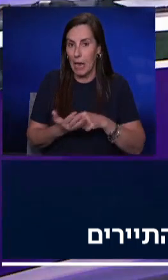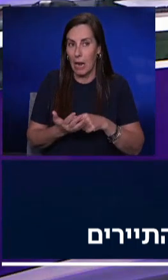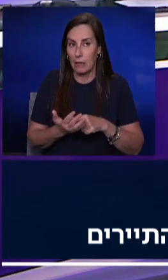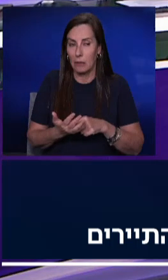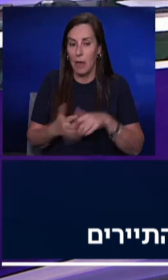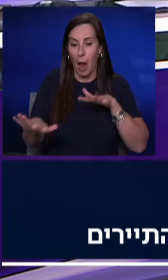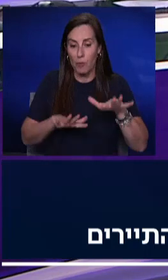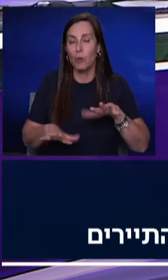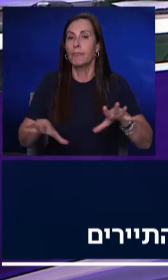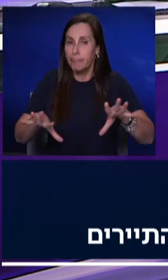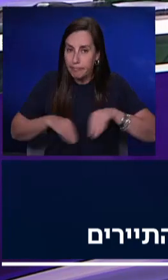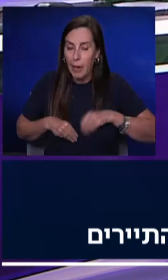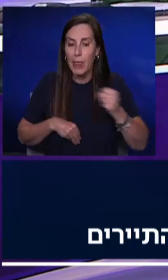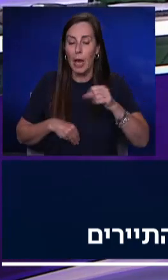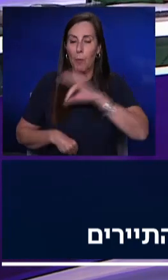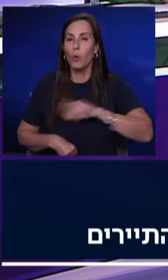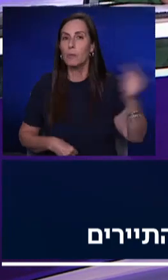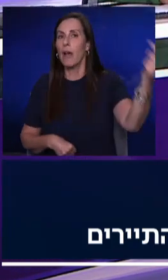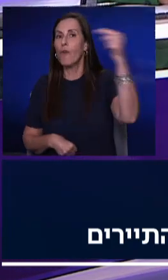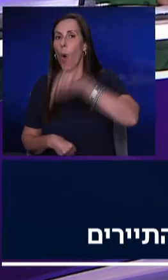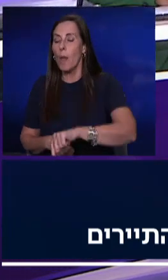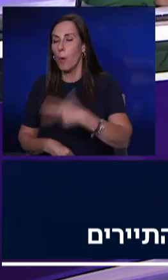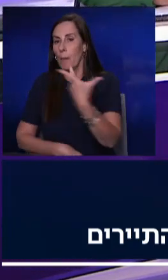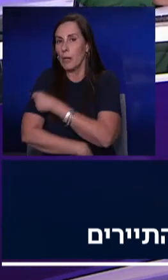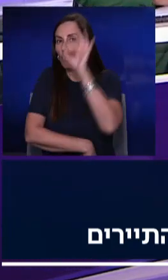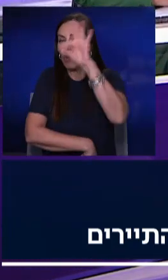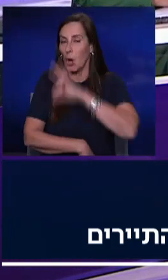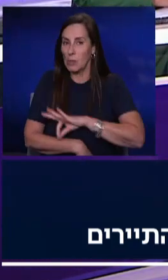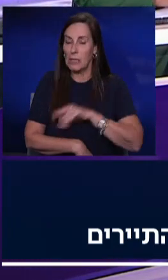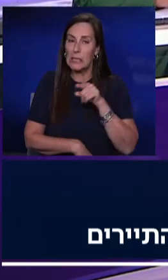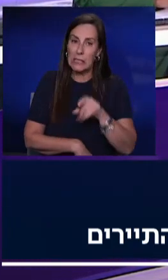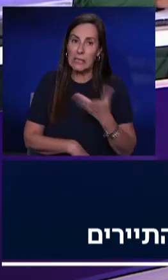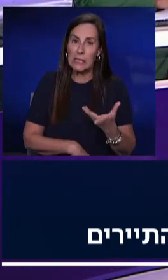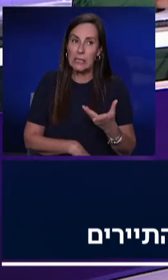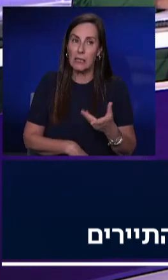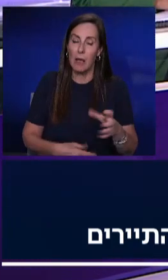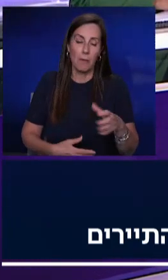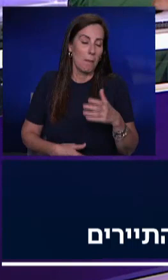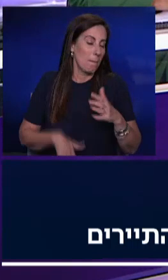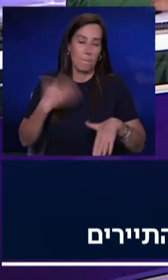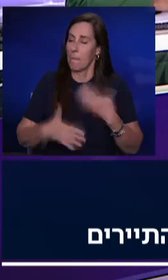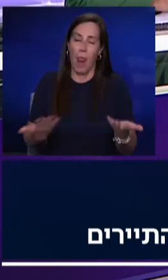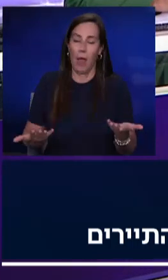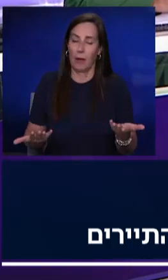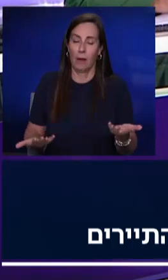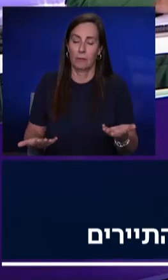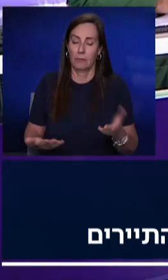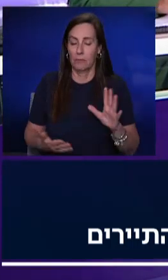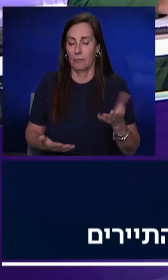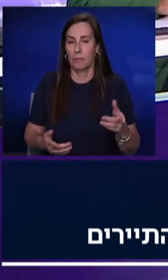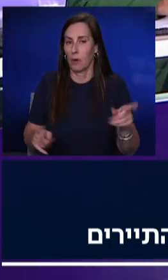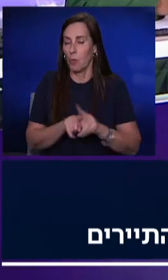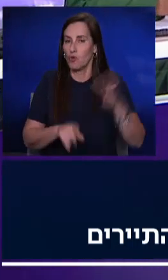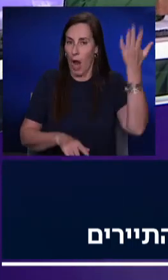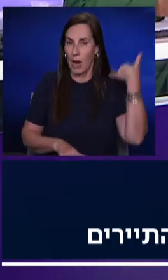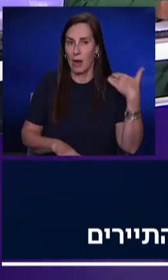כניסת תיירי הספוטניק, יכולה להיות דומה לסקנדל השמיים הפתוחים שהיה בממשלה הקודמת עם איחוד